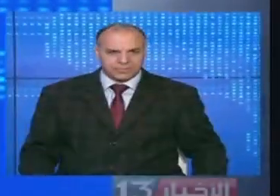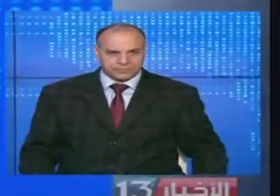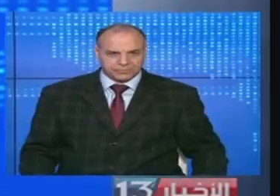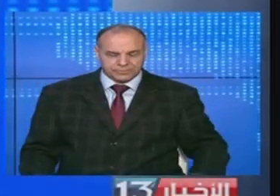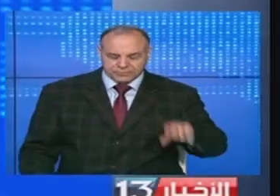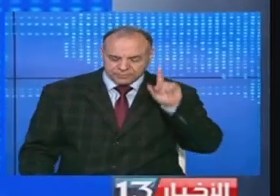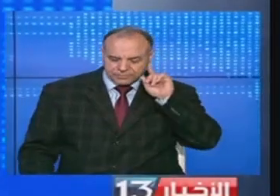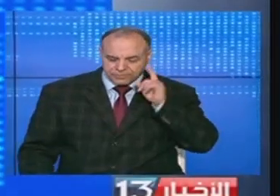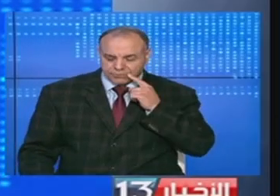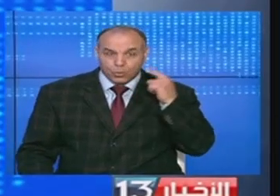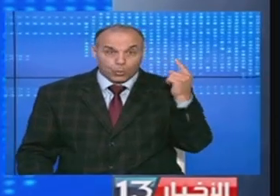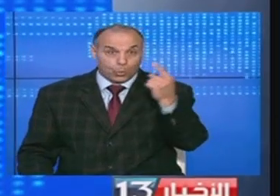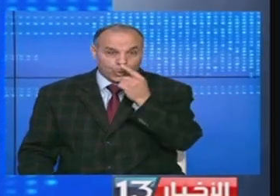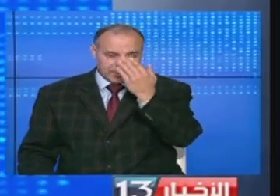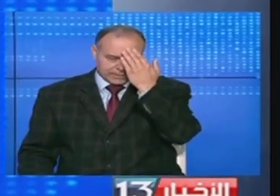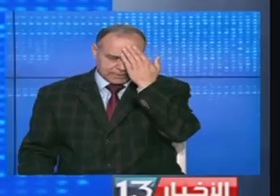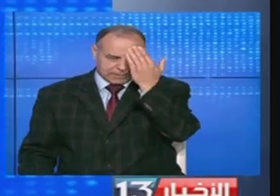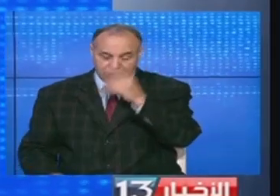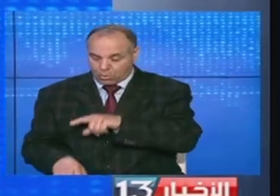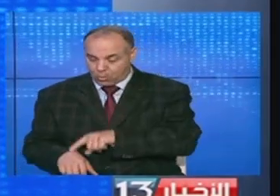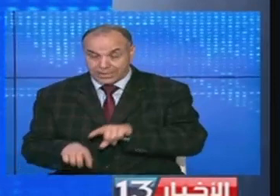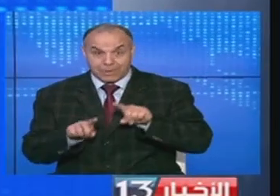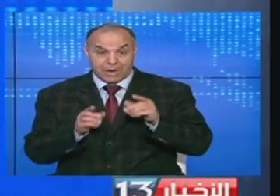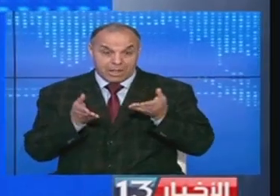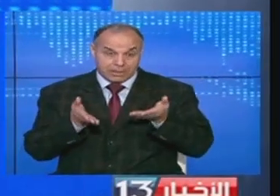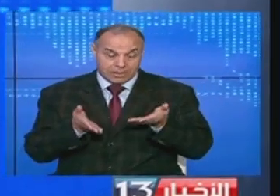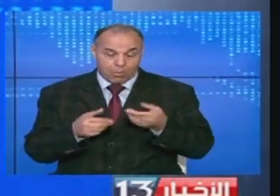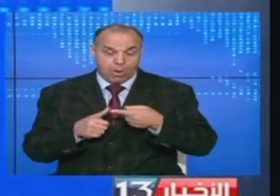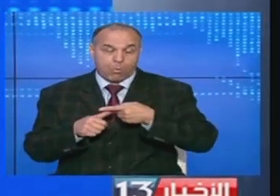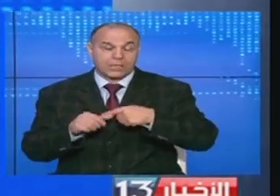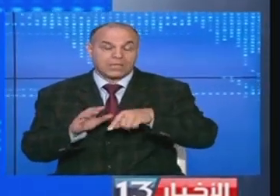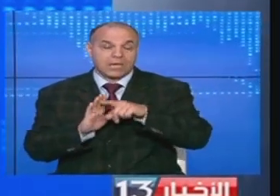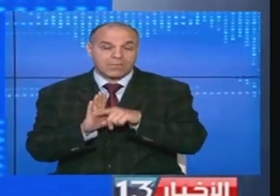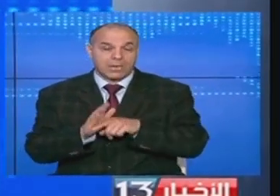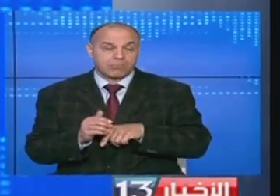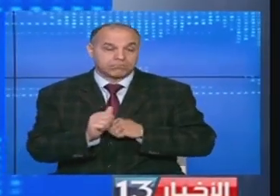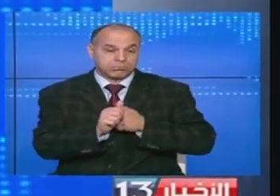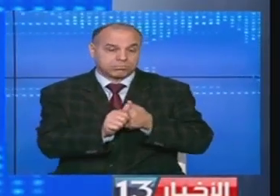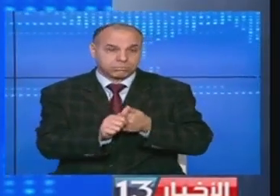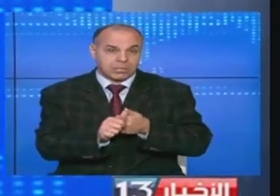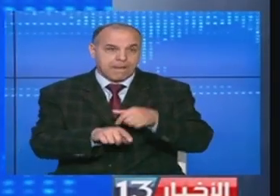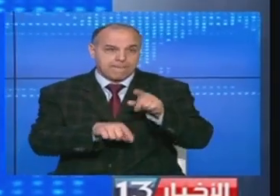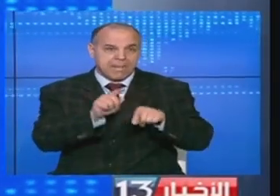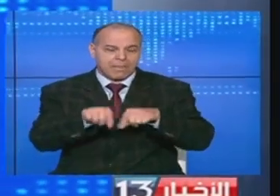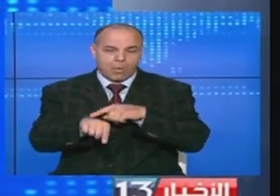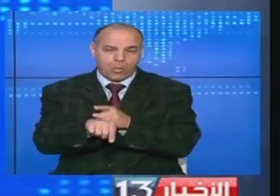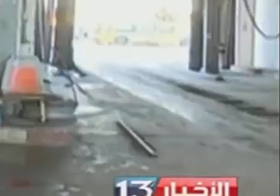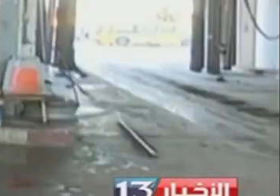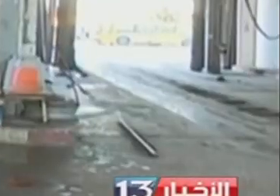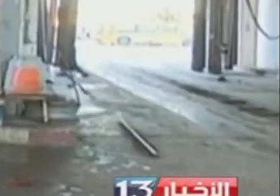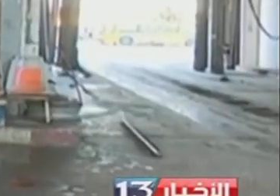من استوديو الاخبار نحييكم مشاهدينا واهلا بكم الى هذا الموجز الاخباري تتابعون فيه بعد لحظات